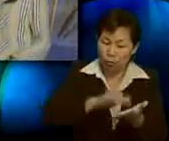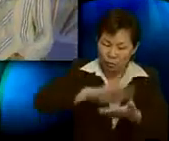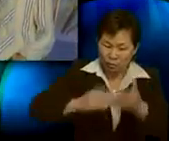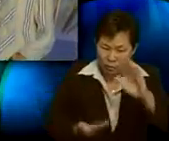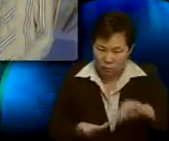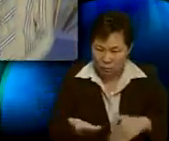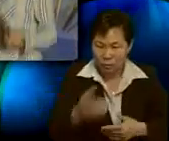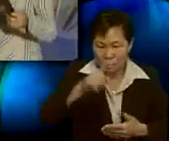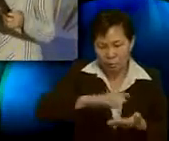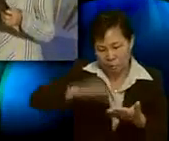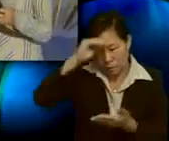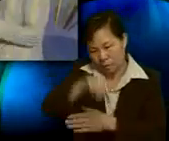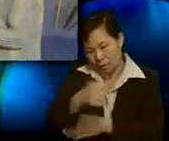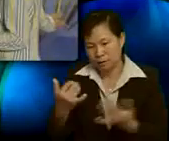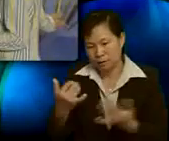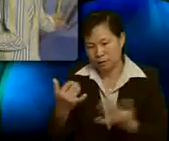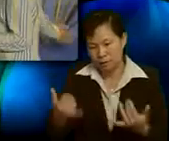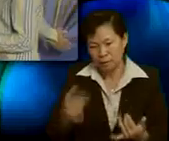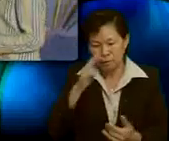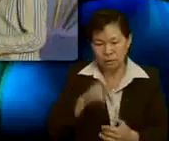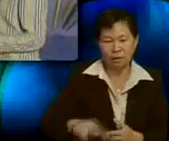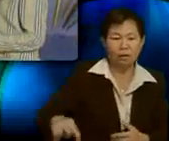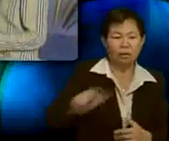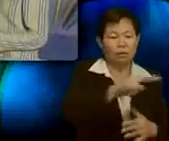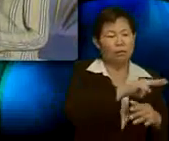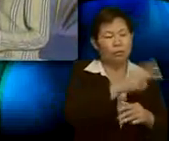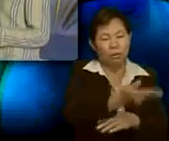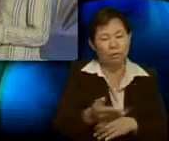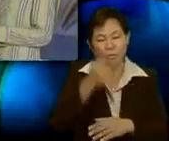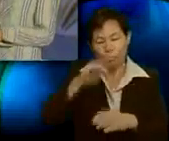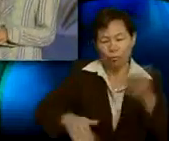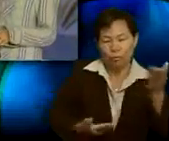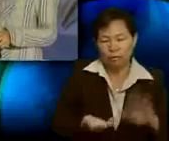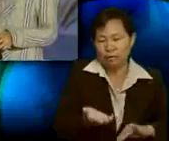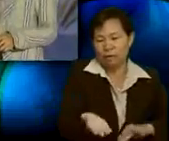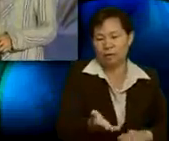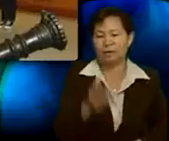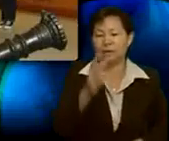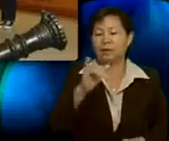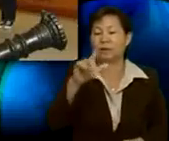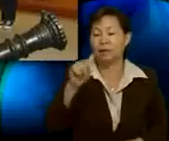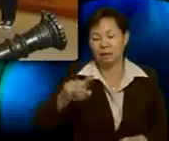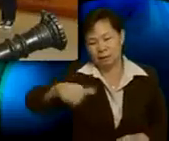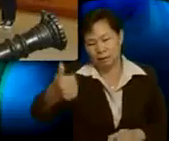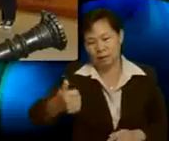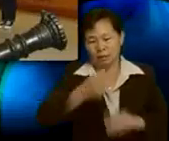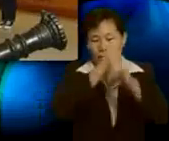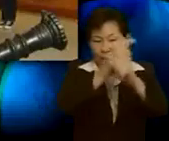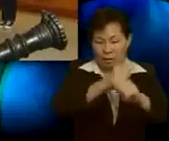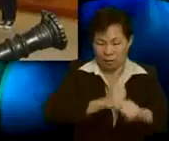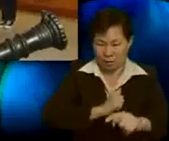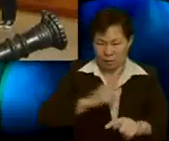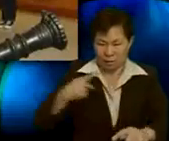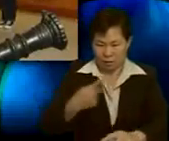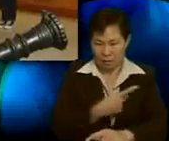awak kena belajar yang lain? Tengok ni, keris ni semua digunakan untuk bersilat tau sebenarnya. Selain dapat mempertahankan